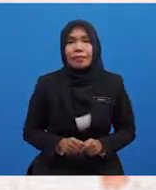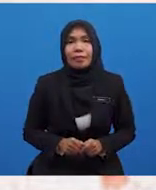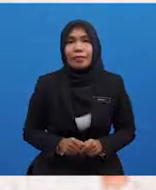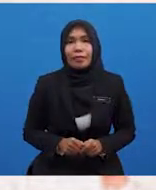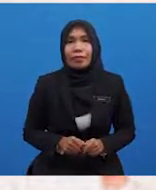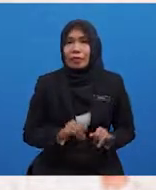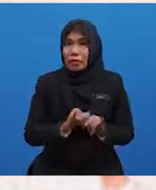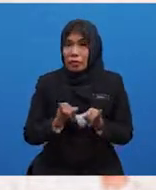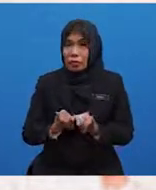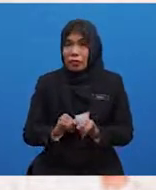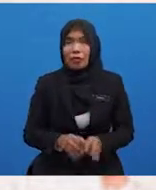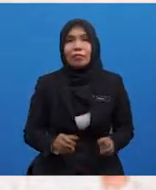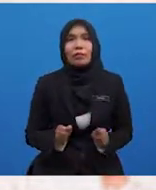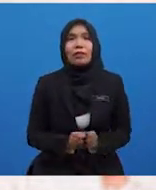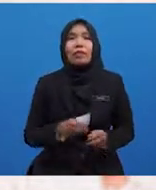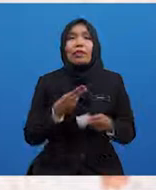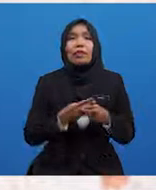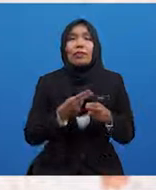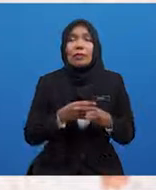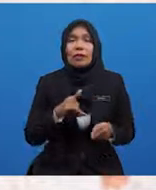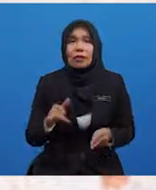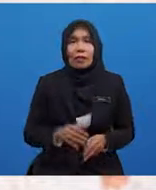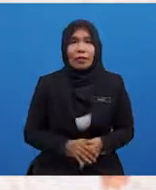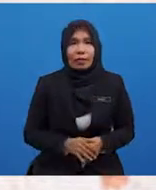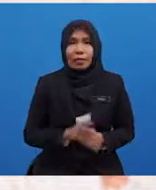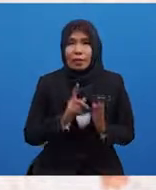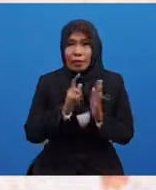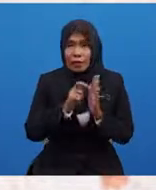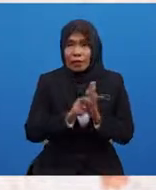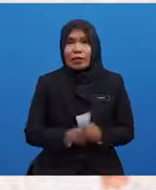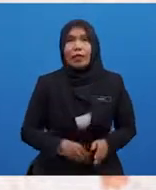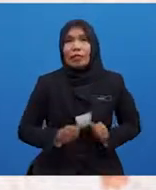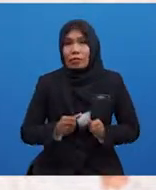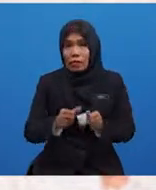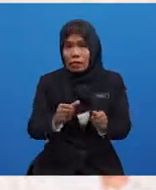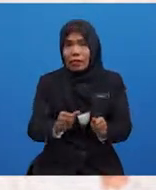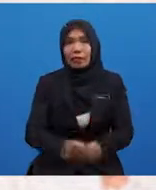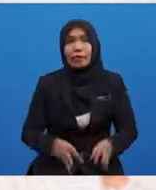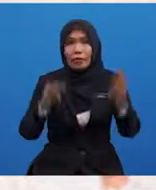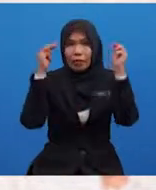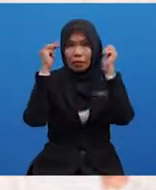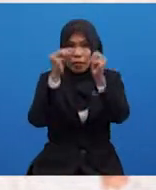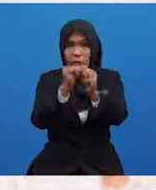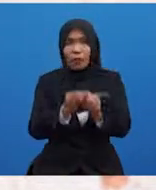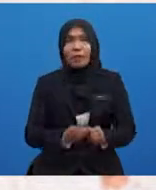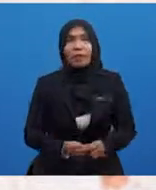Sesuai dengan namanya carta alih, maka maklumat dalam gambar rajah